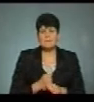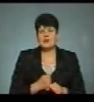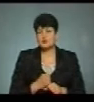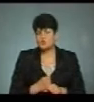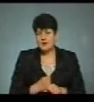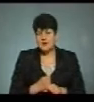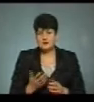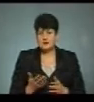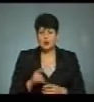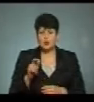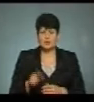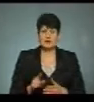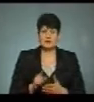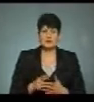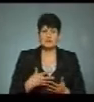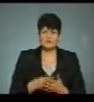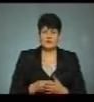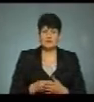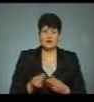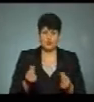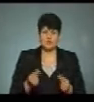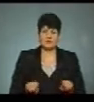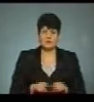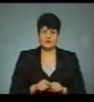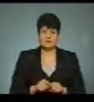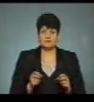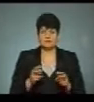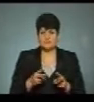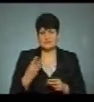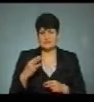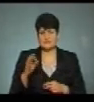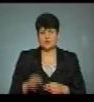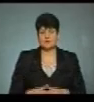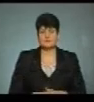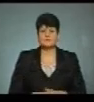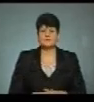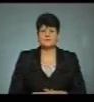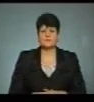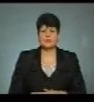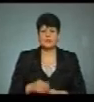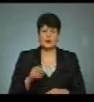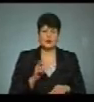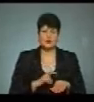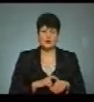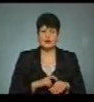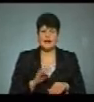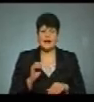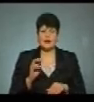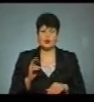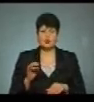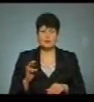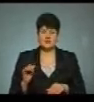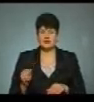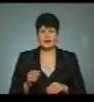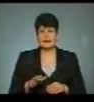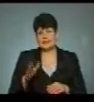тому людина повинна із своїми коштами ризикувати в межах до 30%. Доктор економічних наук Михайло Лучко